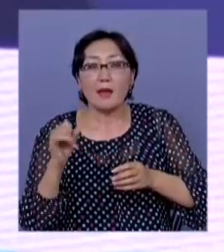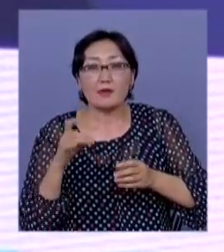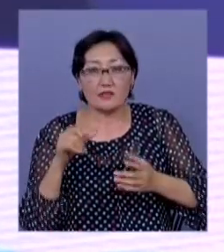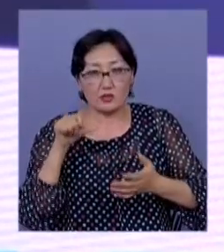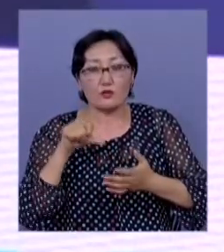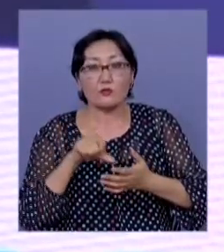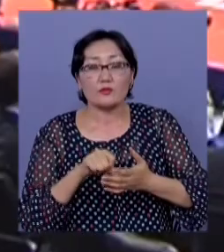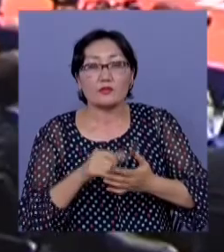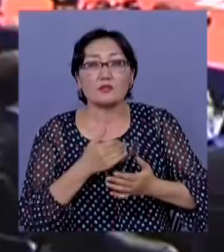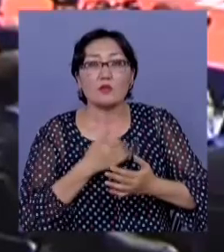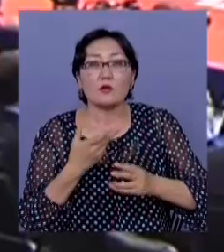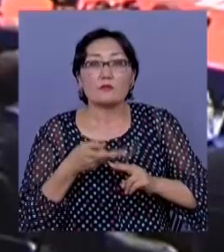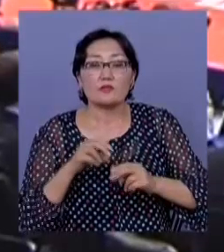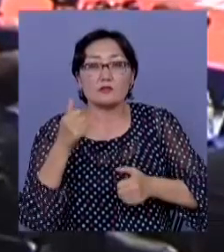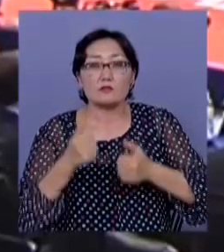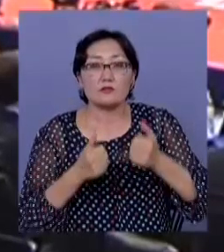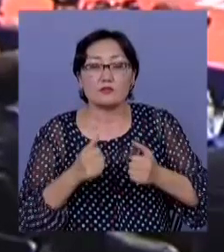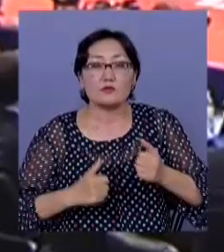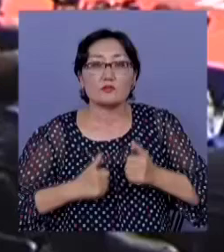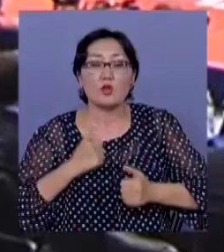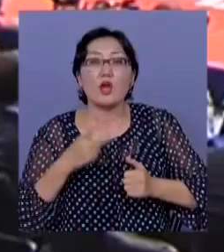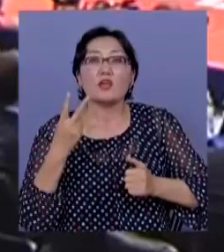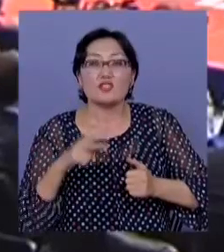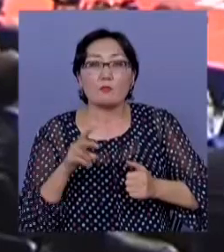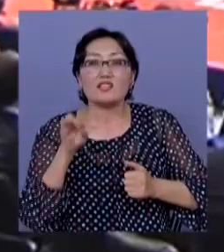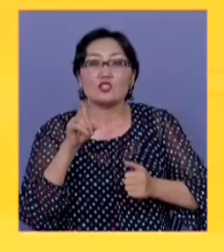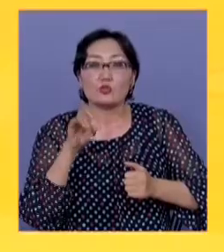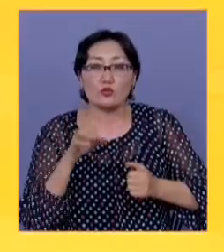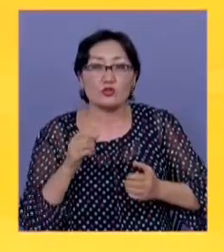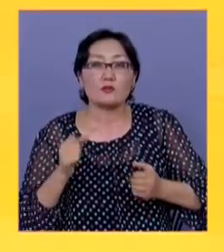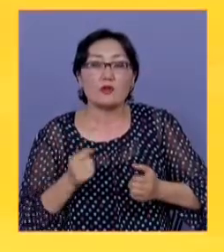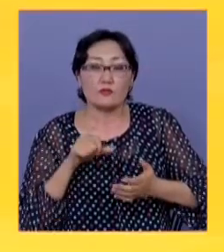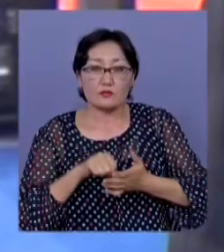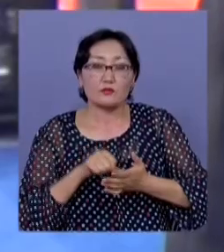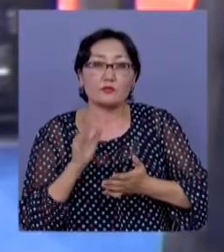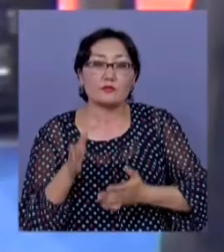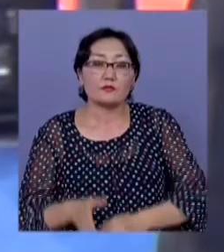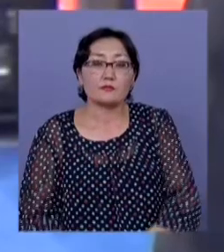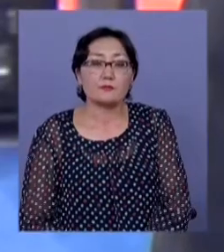болған. Осы дүбірлі додада ел намысын 20 дзюдошы қорғайды.